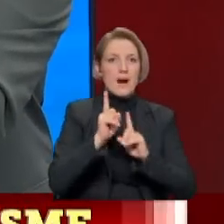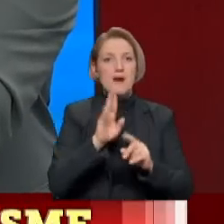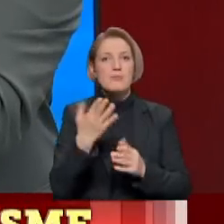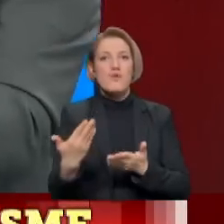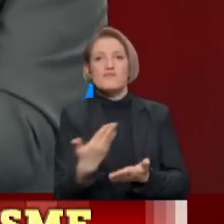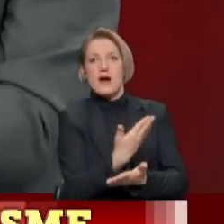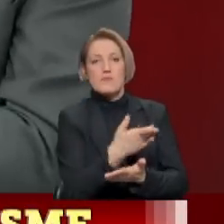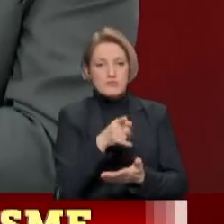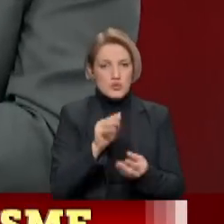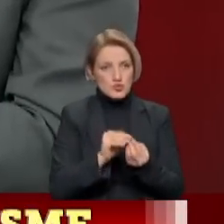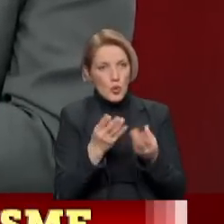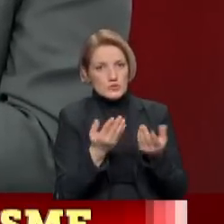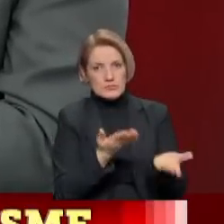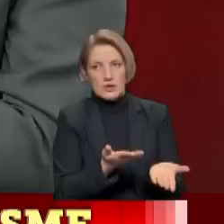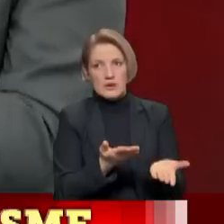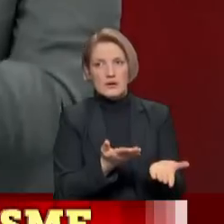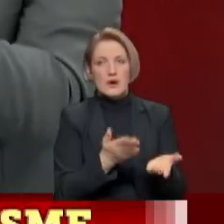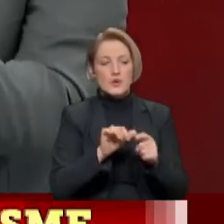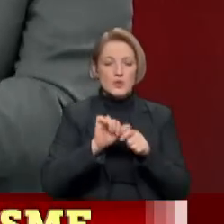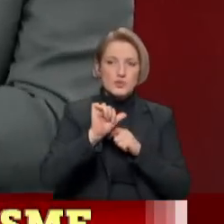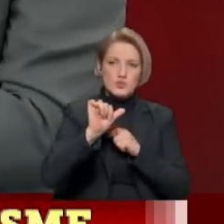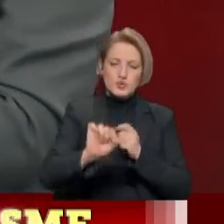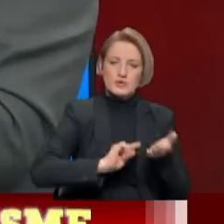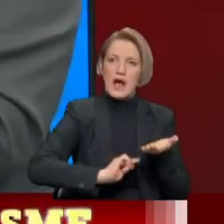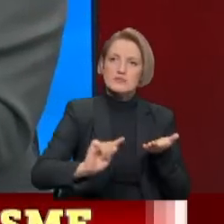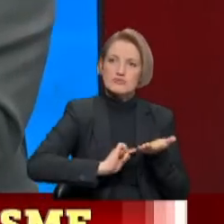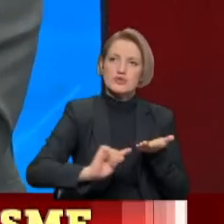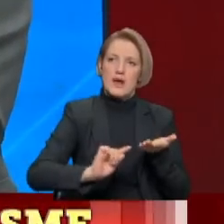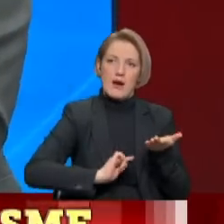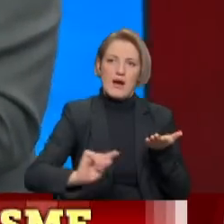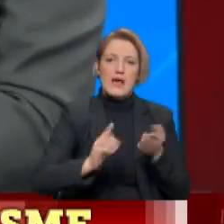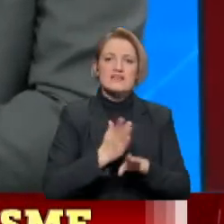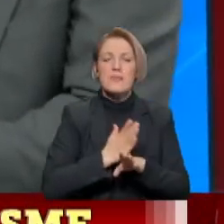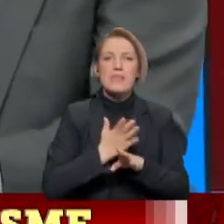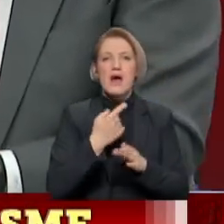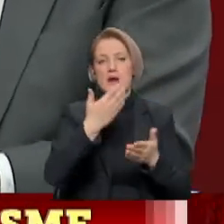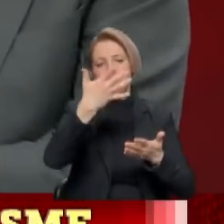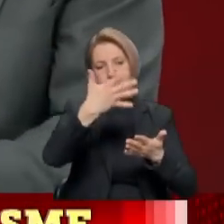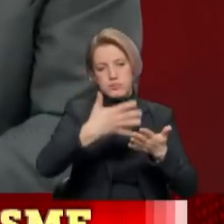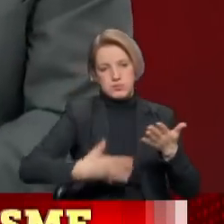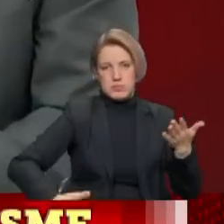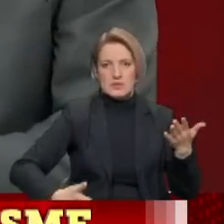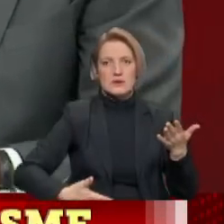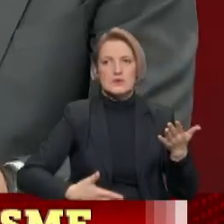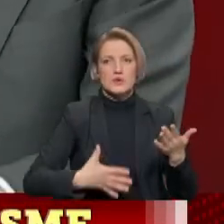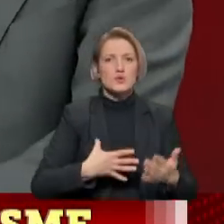vermişler. Ya burada suç olur mu? Uzun uzun da yazmışlar gerekçelerini. Şimdi üzüldüğüm nokta bir